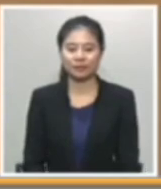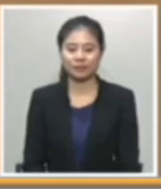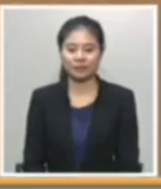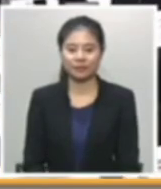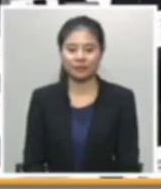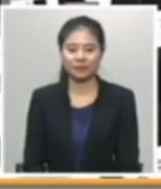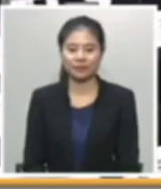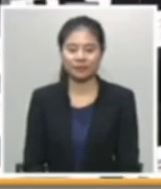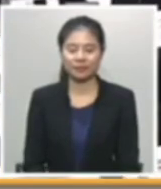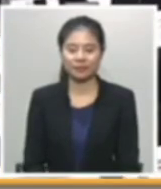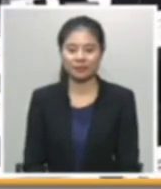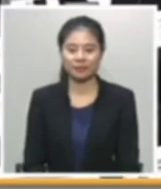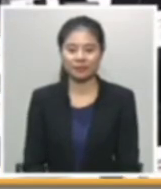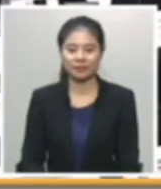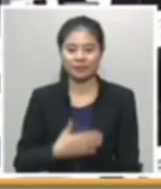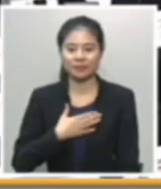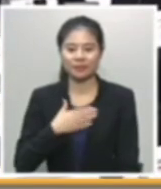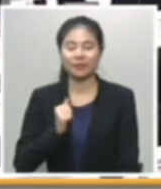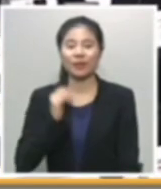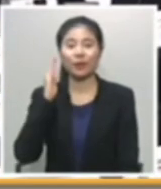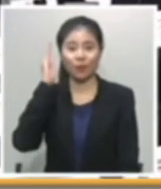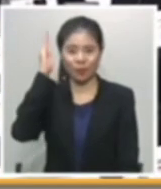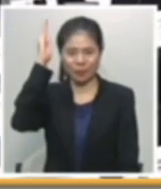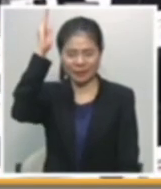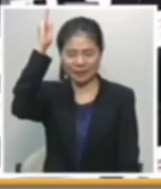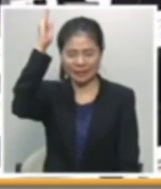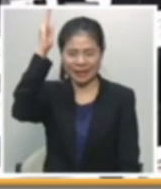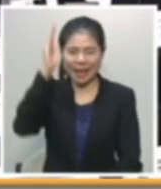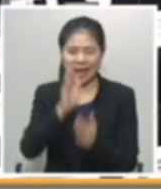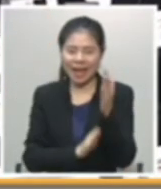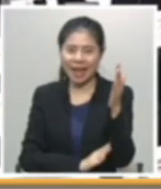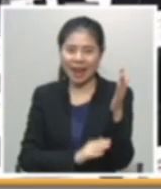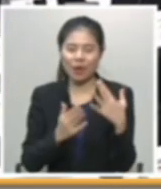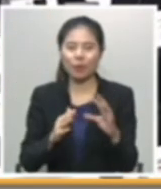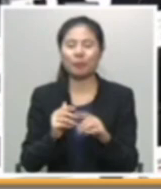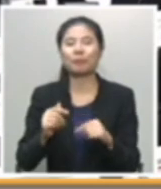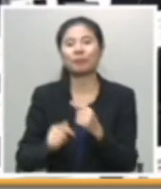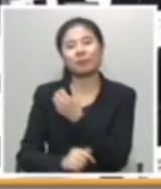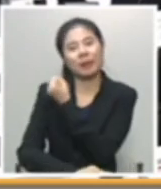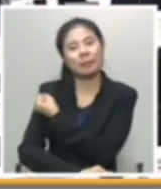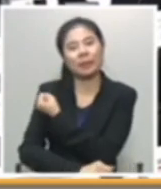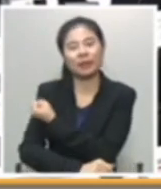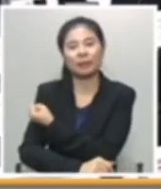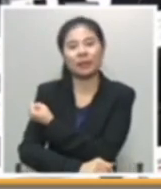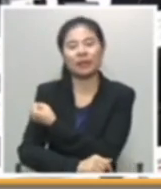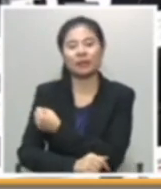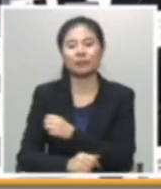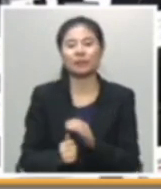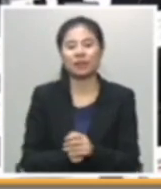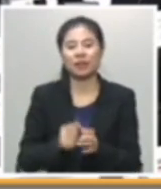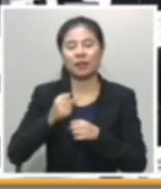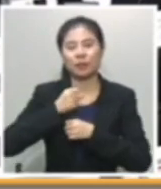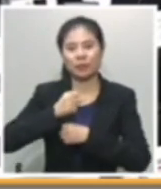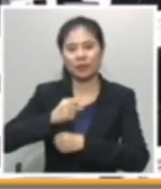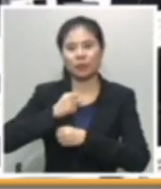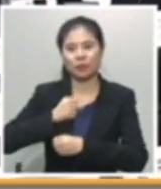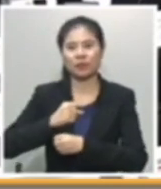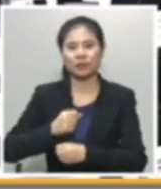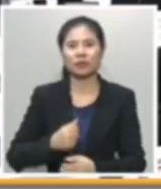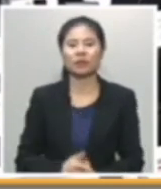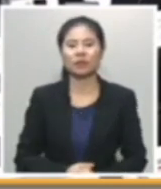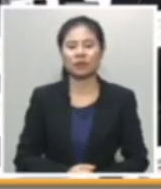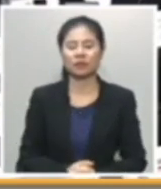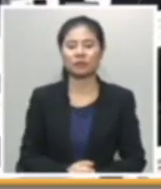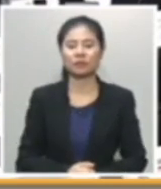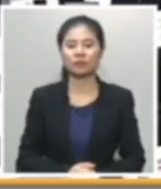ผมนี่ยกนานแล้วท่านประธานครับเมื่อยมือแล้วครับ ท่านประท้วงใช่ไหมครับ ใช่ครับ ถ้าท่านประท้วงผมให้แต่ท่านยกมือจากพี่ปลายยัง